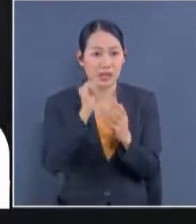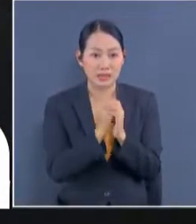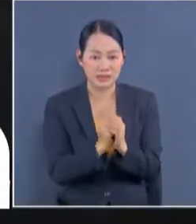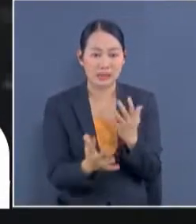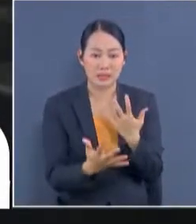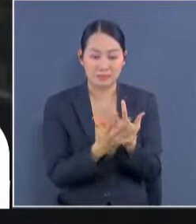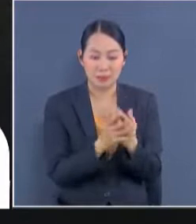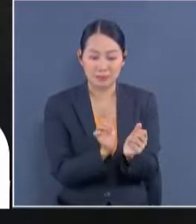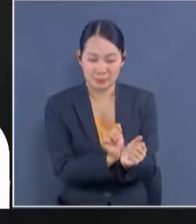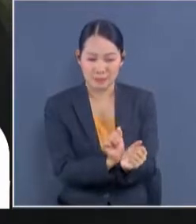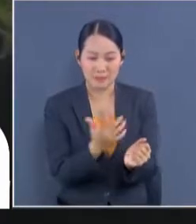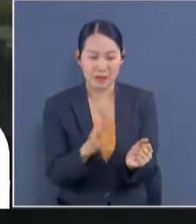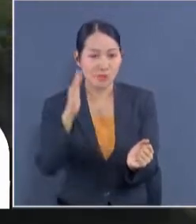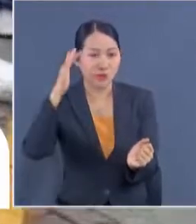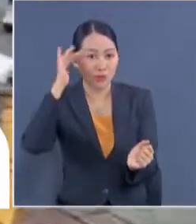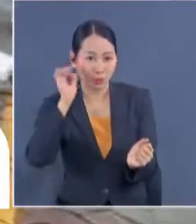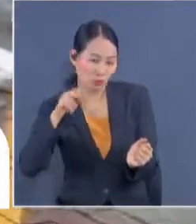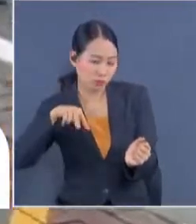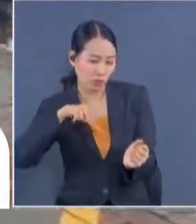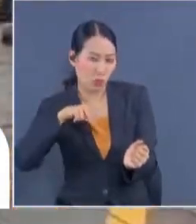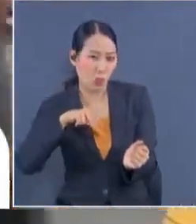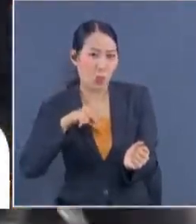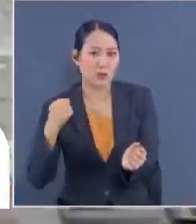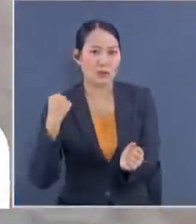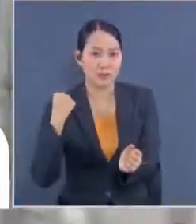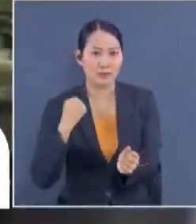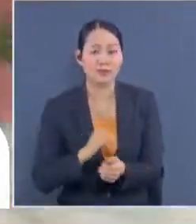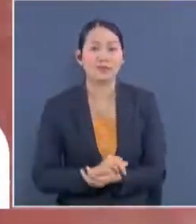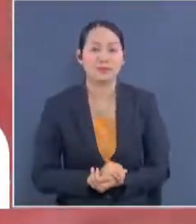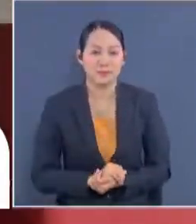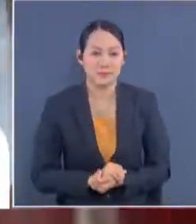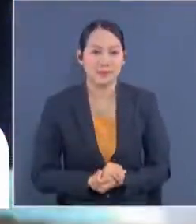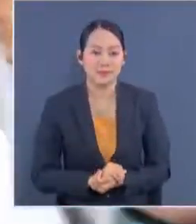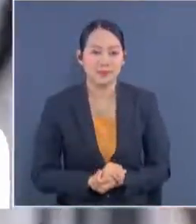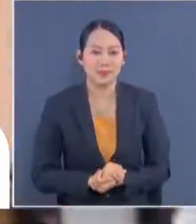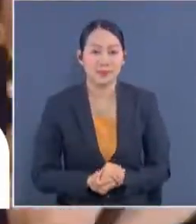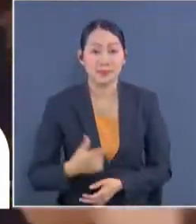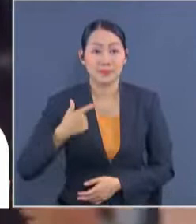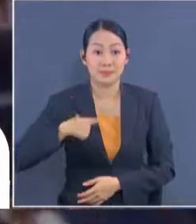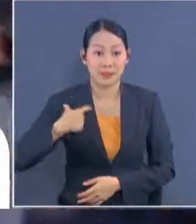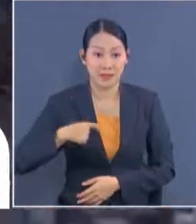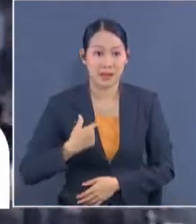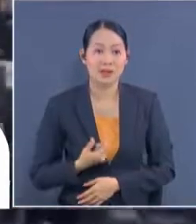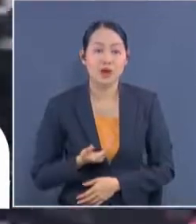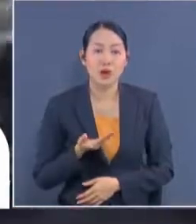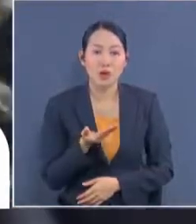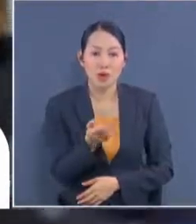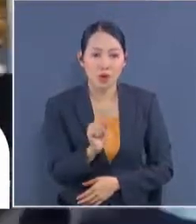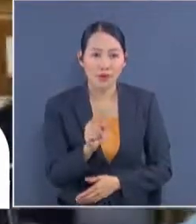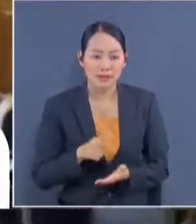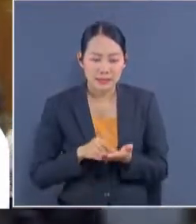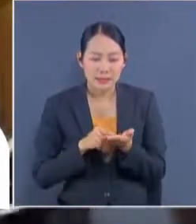ดินทางมาถึงที่ศาลครับทีมทนายความก็มารอเพื่อขอยื่นประกันตัวอยู่แล้วนะครับแต่ไม่ได้มีการเปิดเผยวงเงินประ